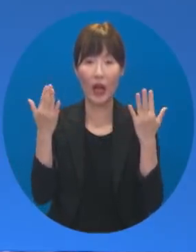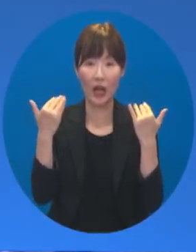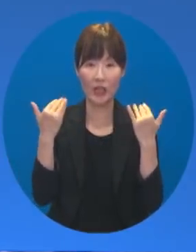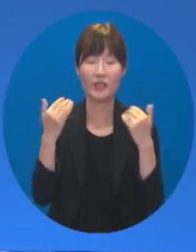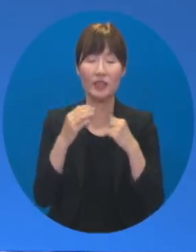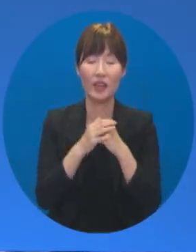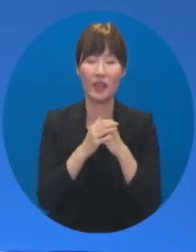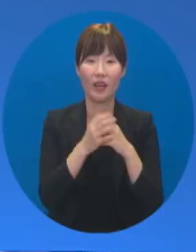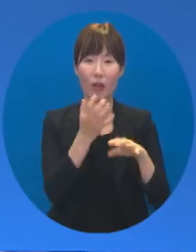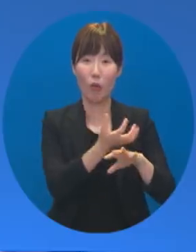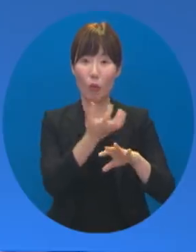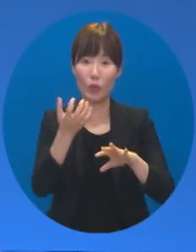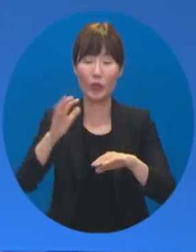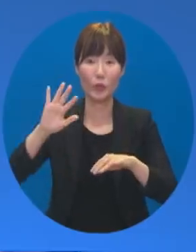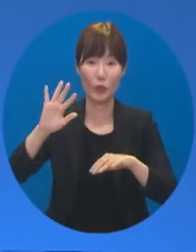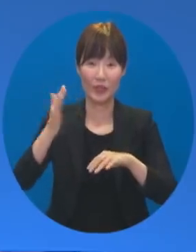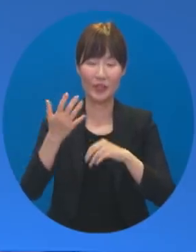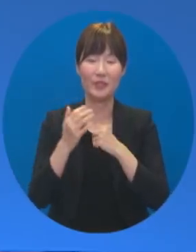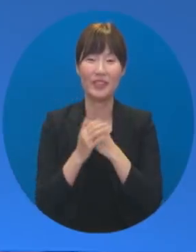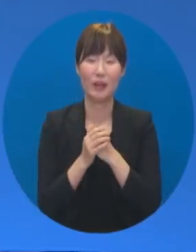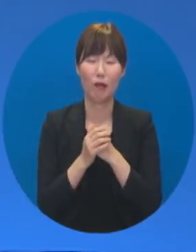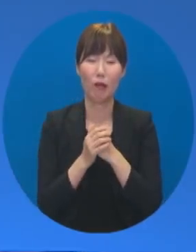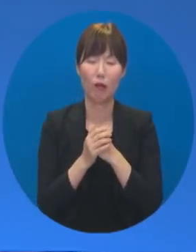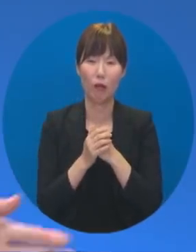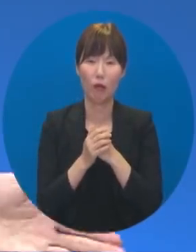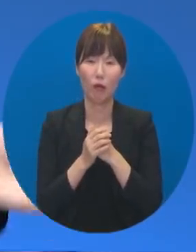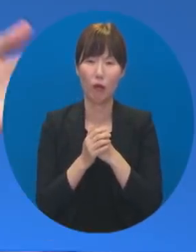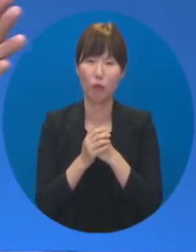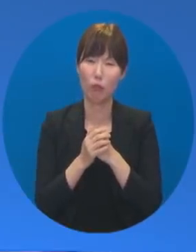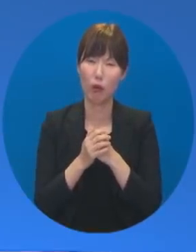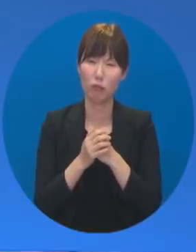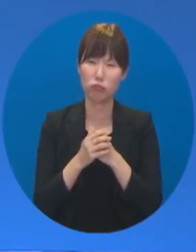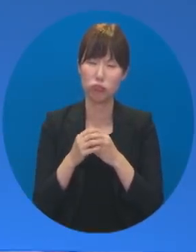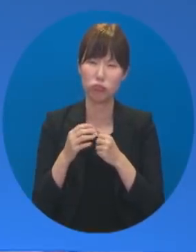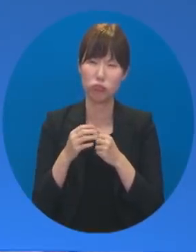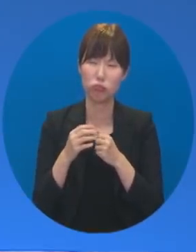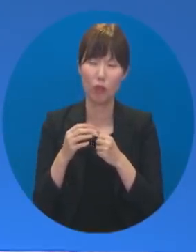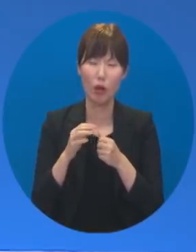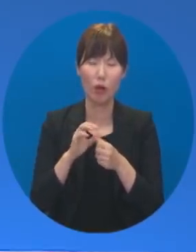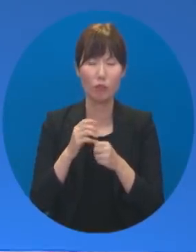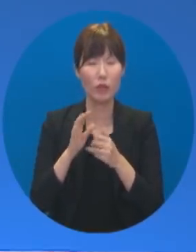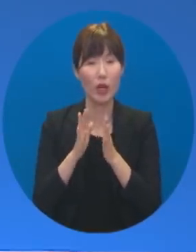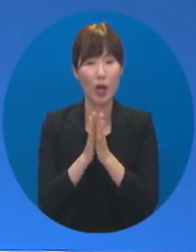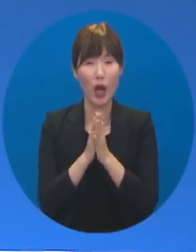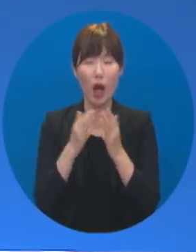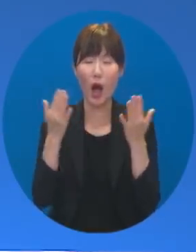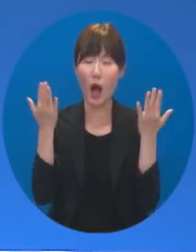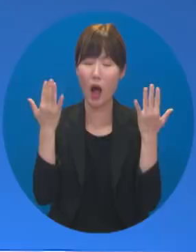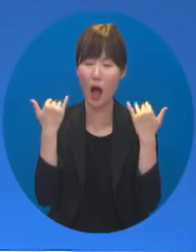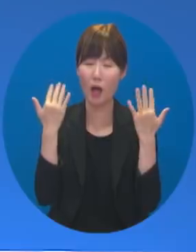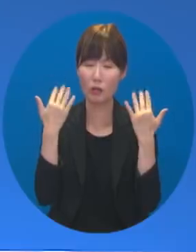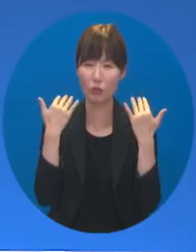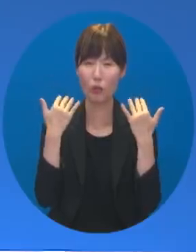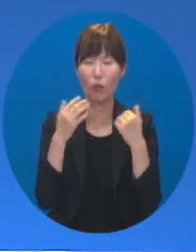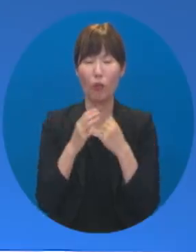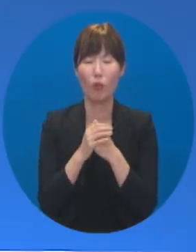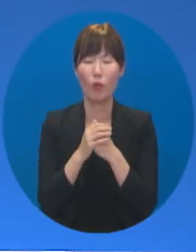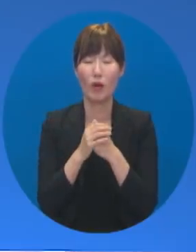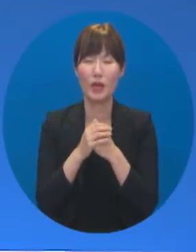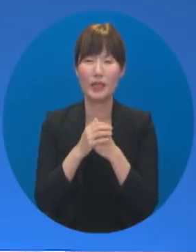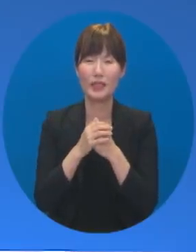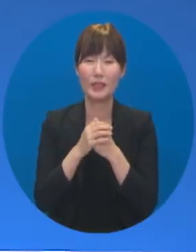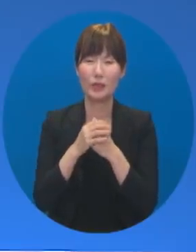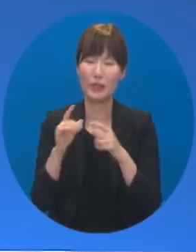어떤 괴롭힘을 당해서 그런 거라기보다는 일단 학교 생활도 힘들었고 또 원기를 놀리지는